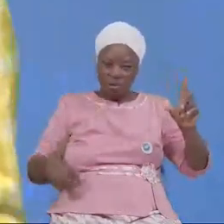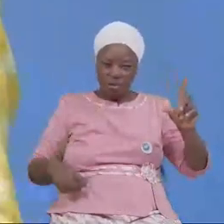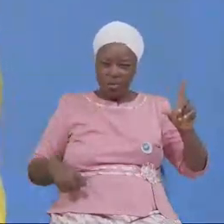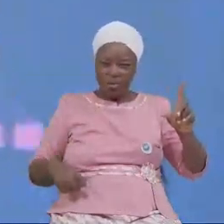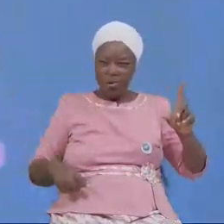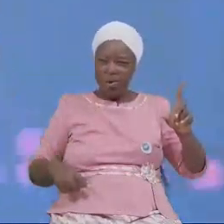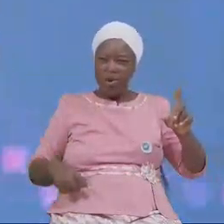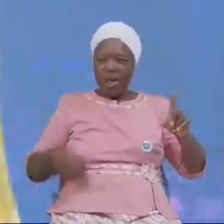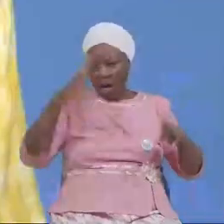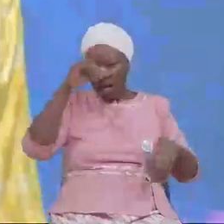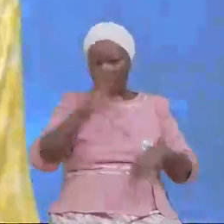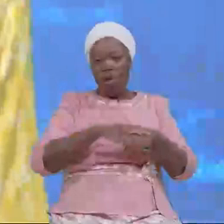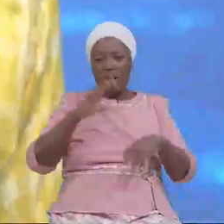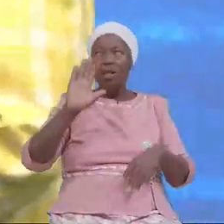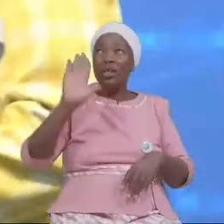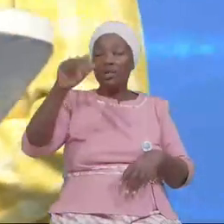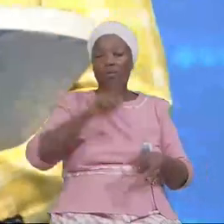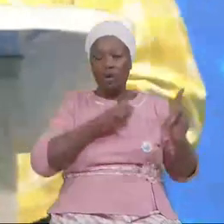encore Seigneur. Maintenant,